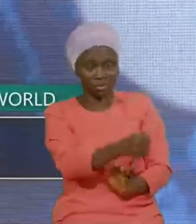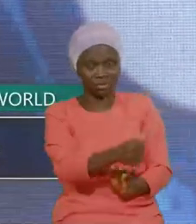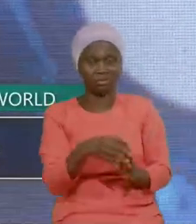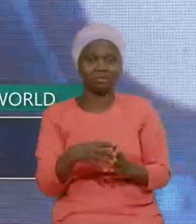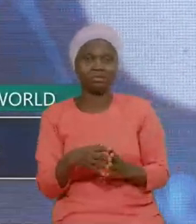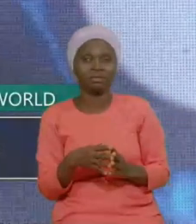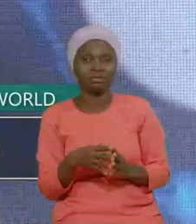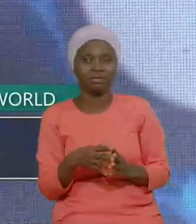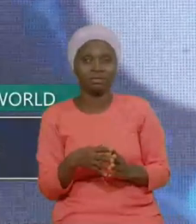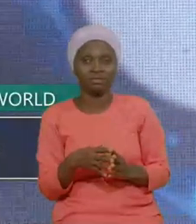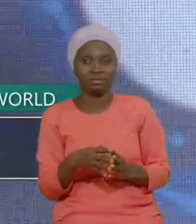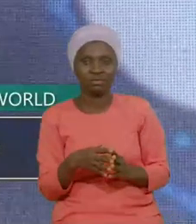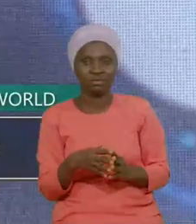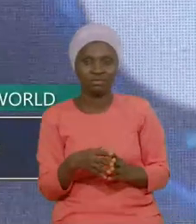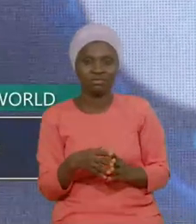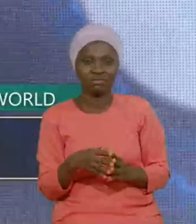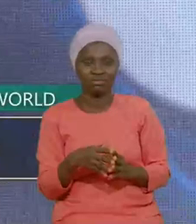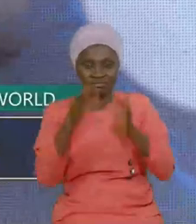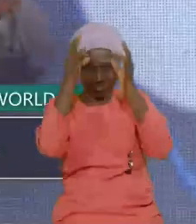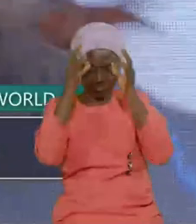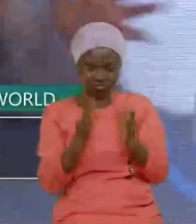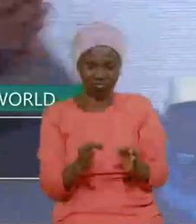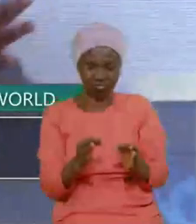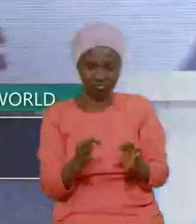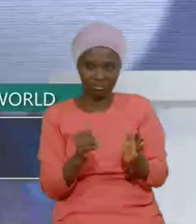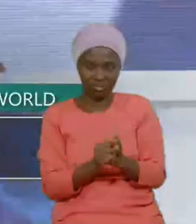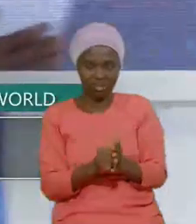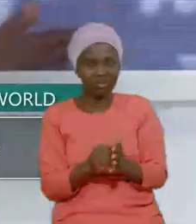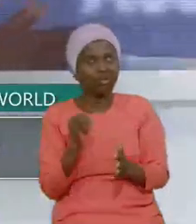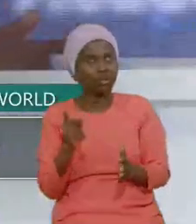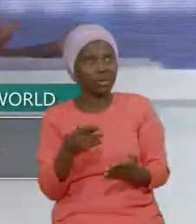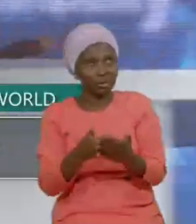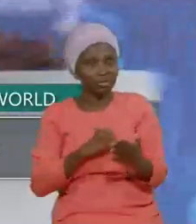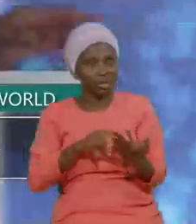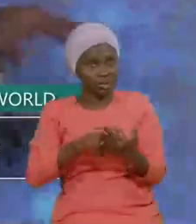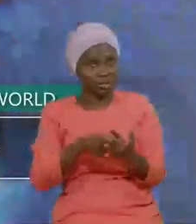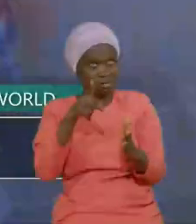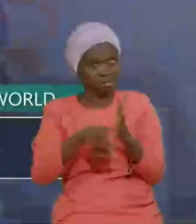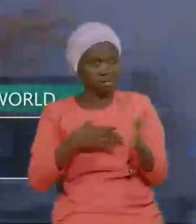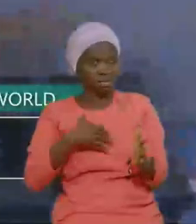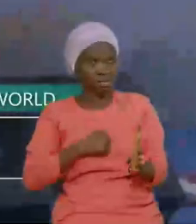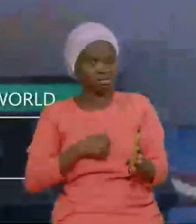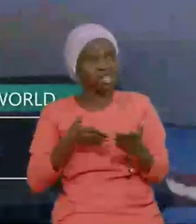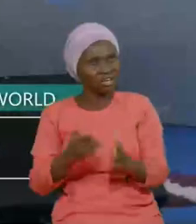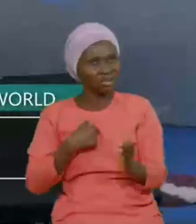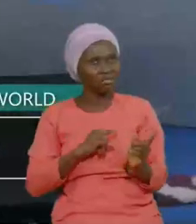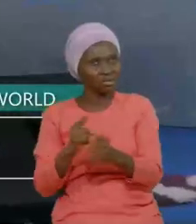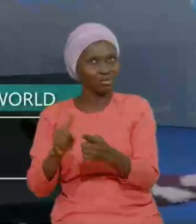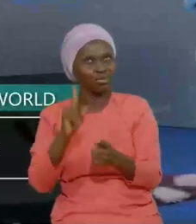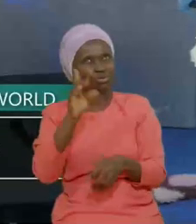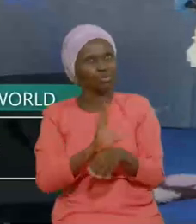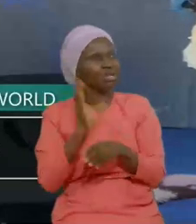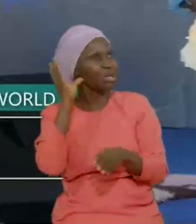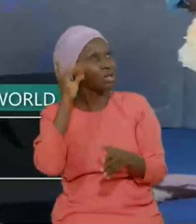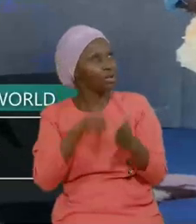Et comme il était là pour commettre le suicide, okay, before I commit that suicide, let me go to one church and hear what they say, and